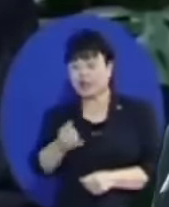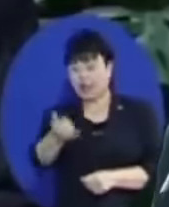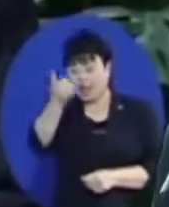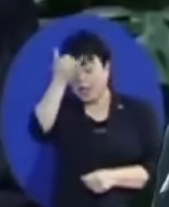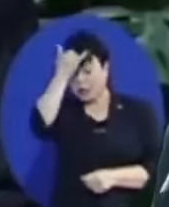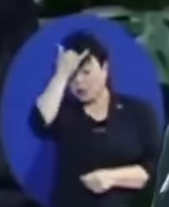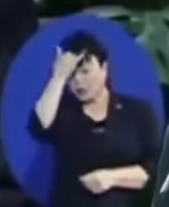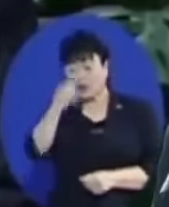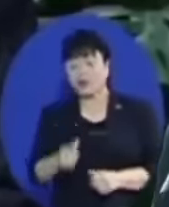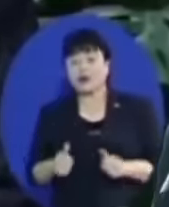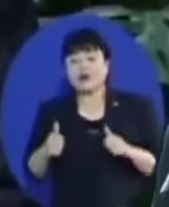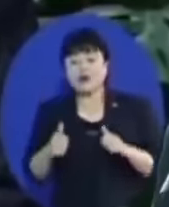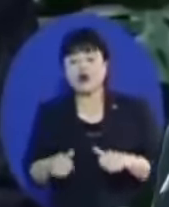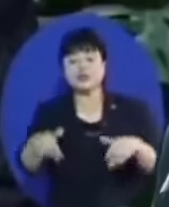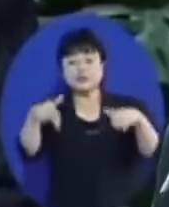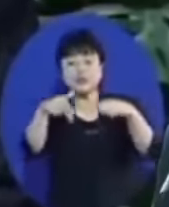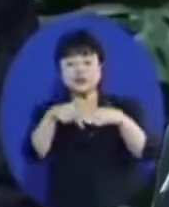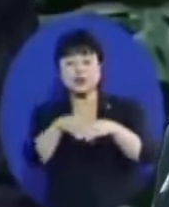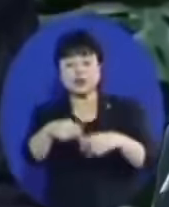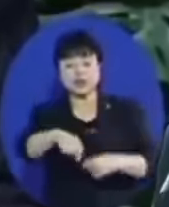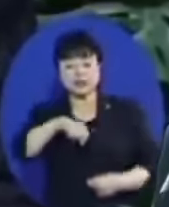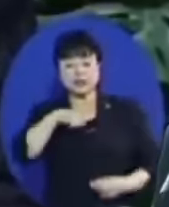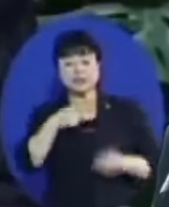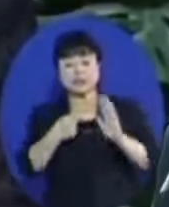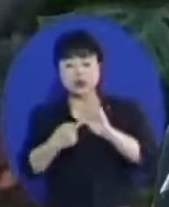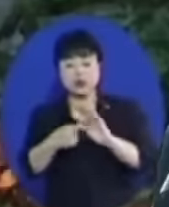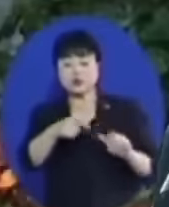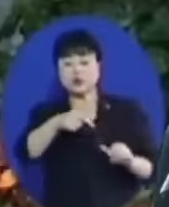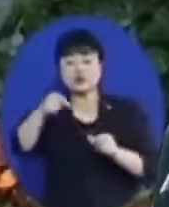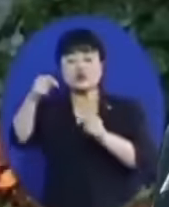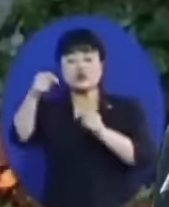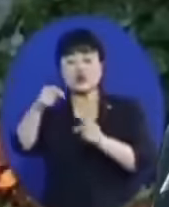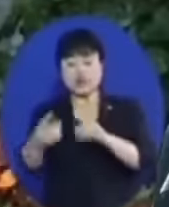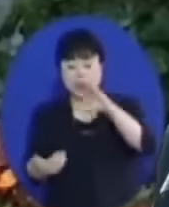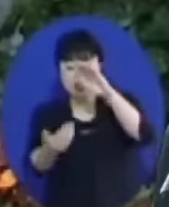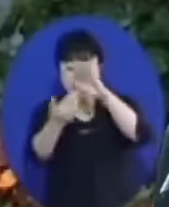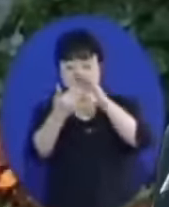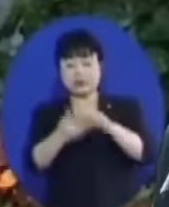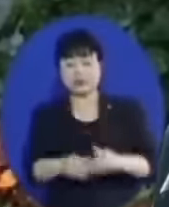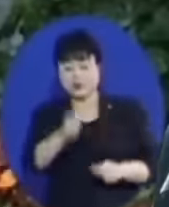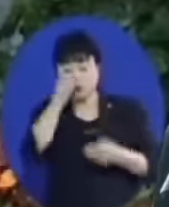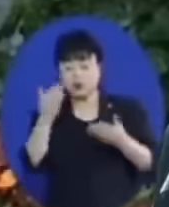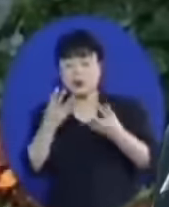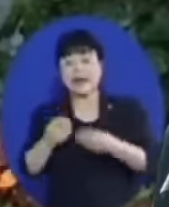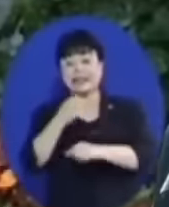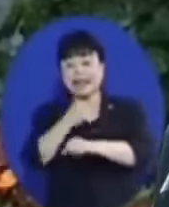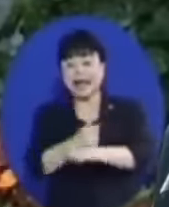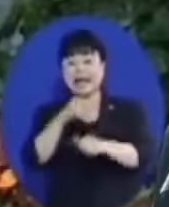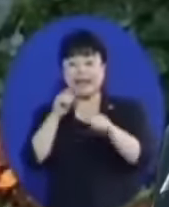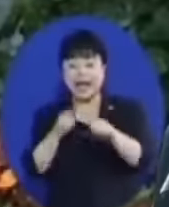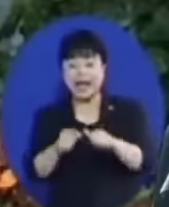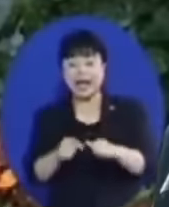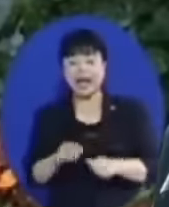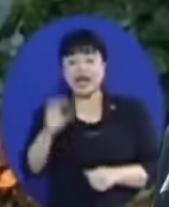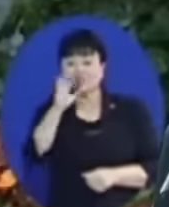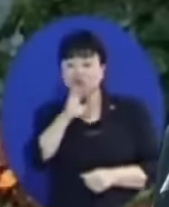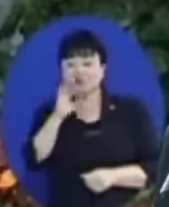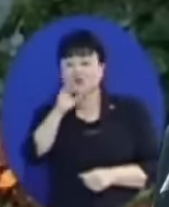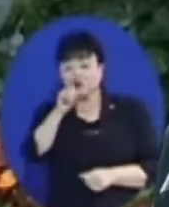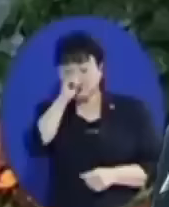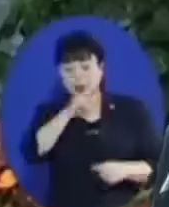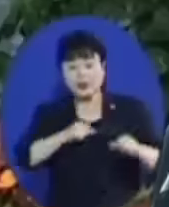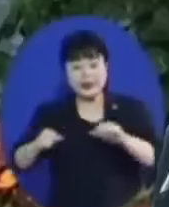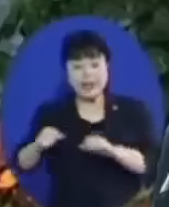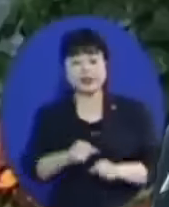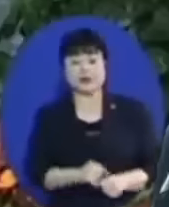도덕적인 삶이나 종교적인 의를 통해서 구원의 일을 만심 좋은 일을 하라는 것입니다. 수양과 도덕과 좋은